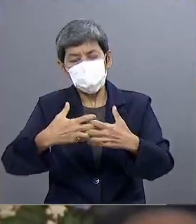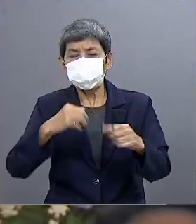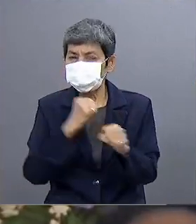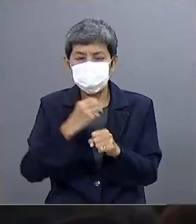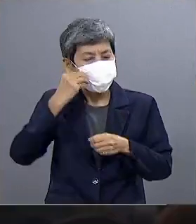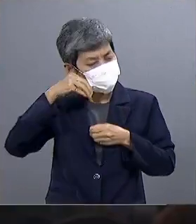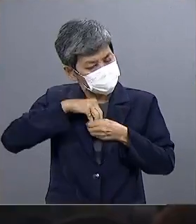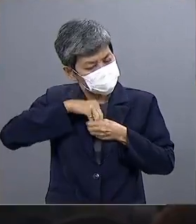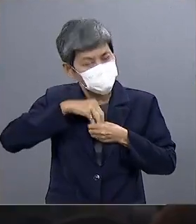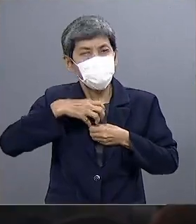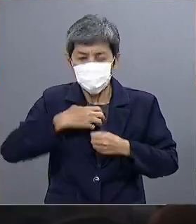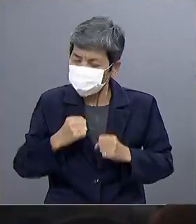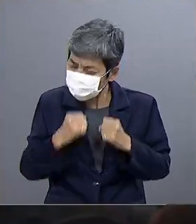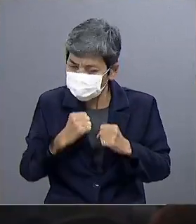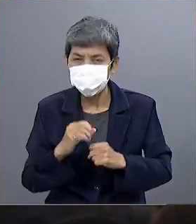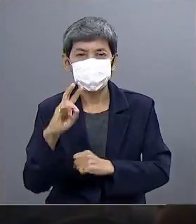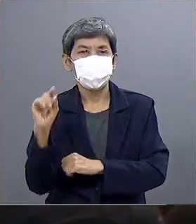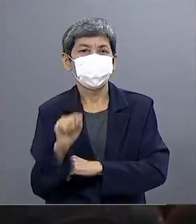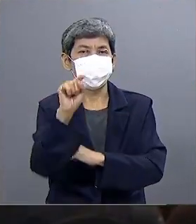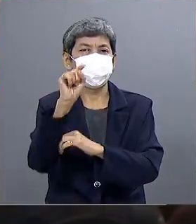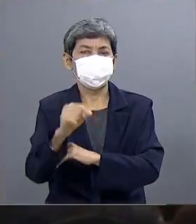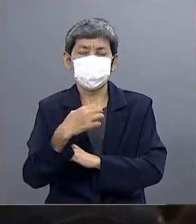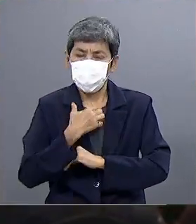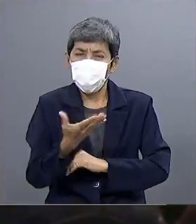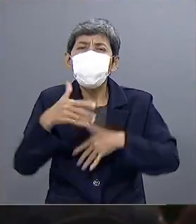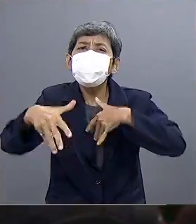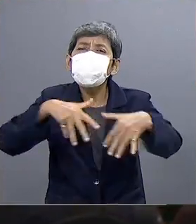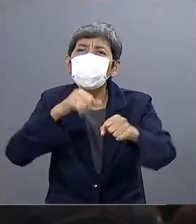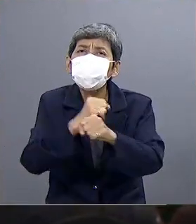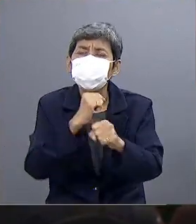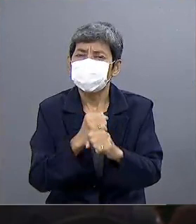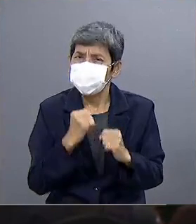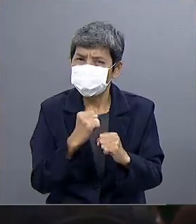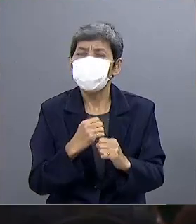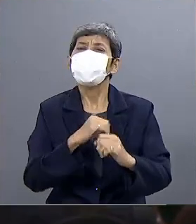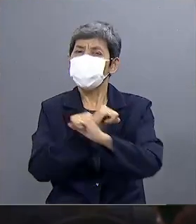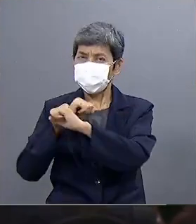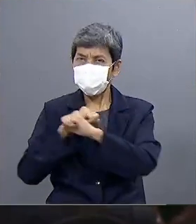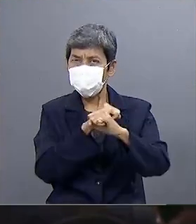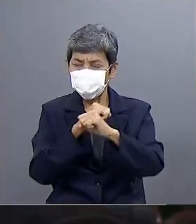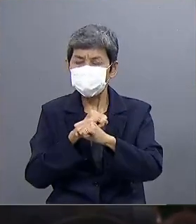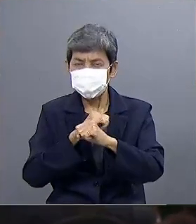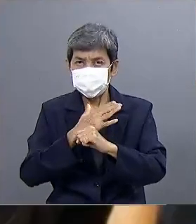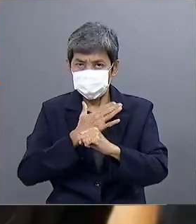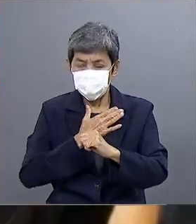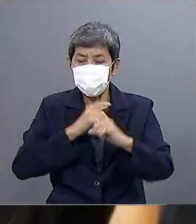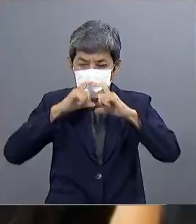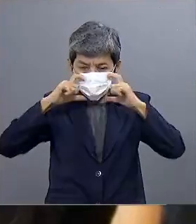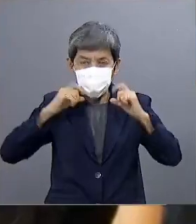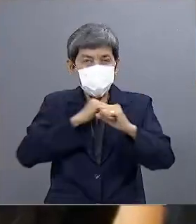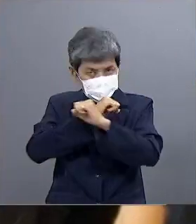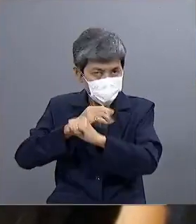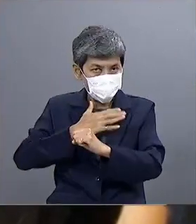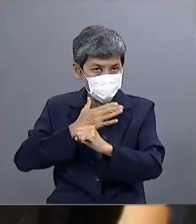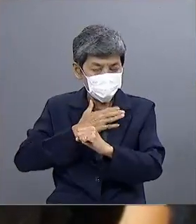ะให้ได้ร้อยละ70แล้วก็ขอให้ประชาชนนั้นเพิ่มมาตรการส่วนบุคคลในการป้องกันตัวเองจากเชื้อโควิด -19 นี้ด้วย